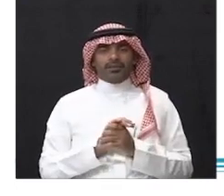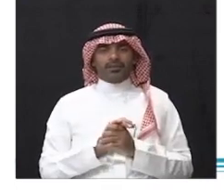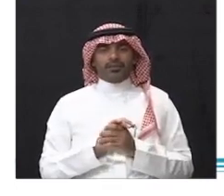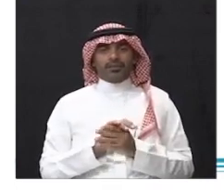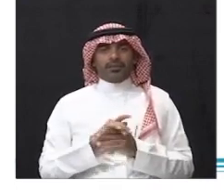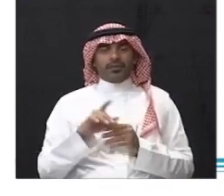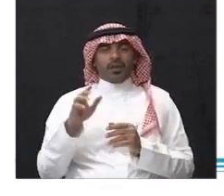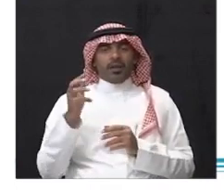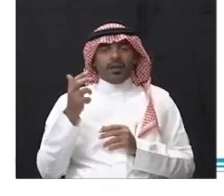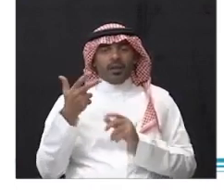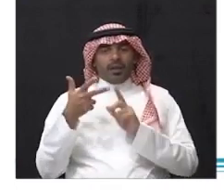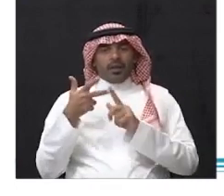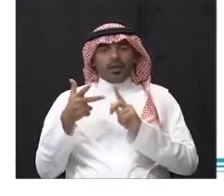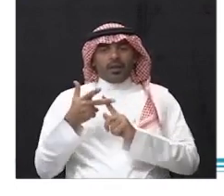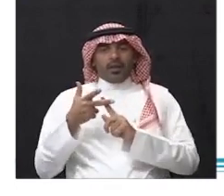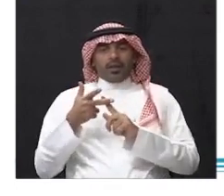الاستعمار،